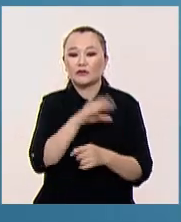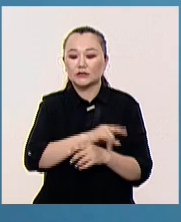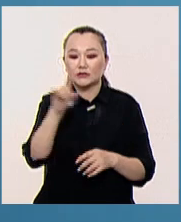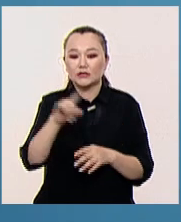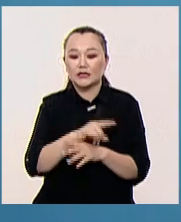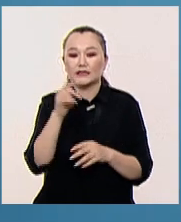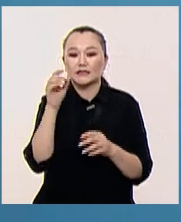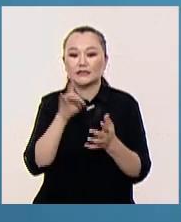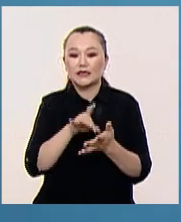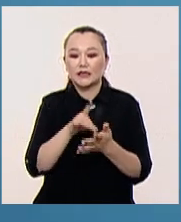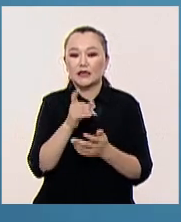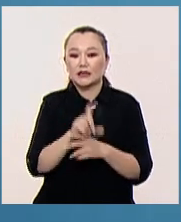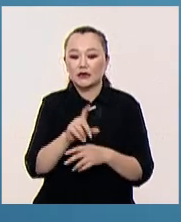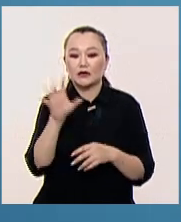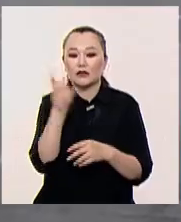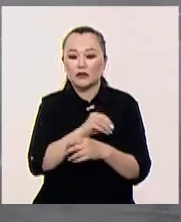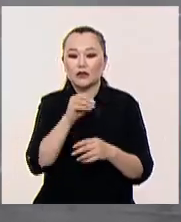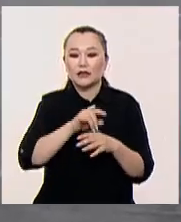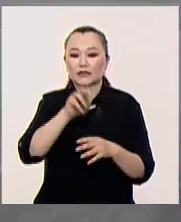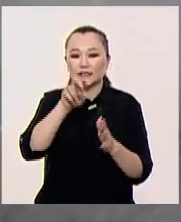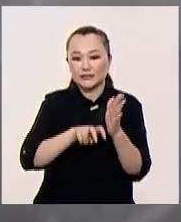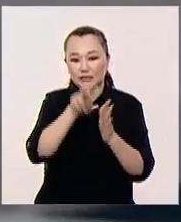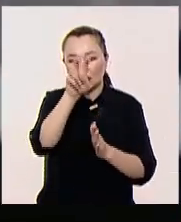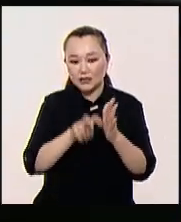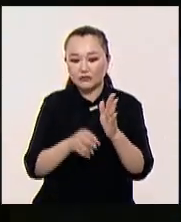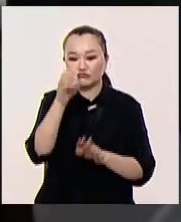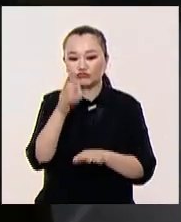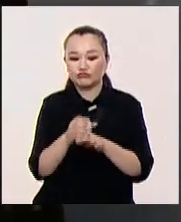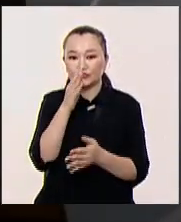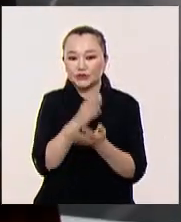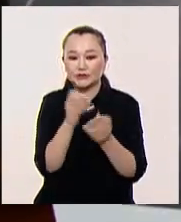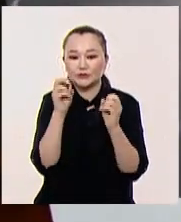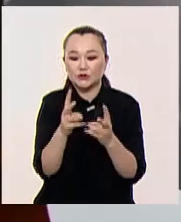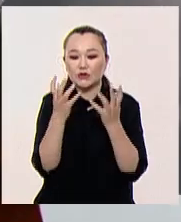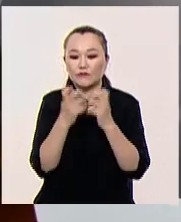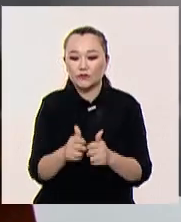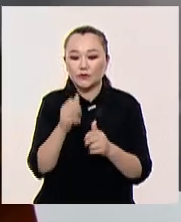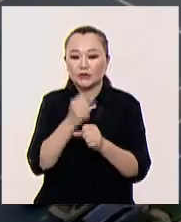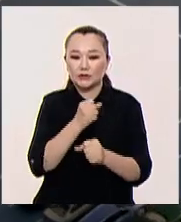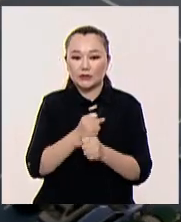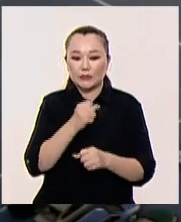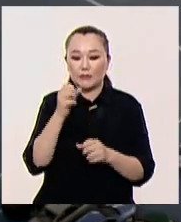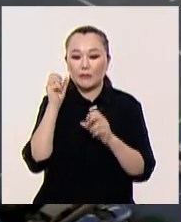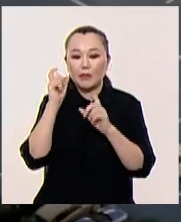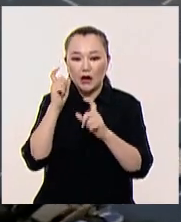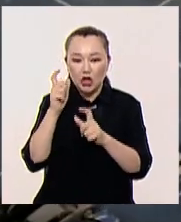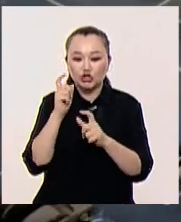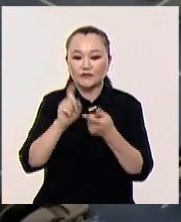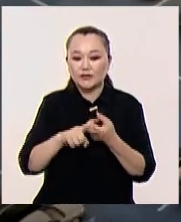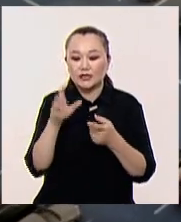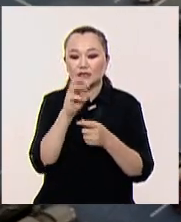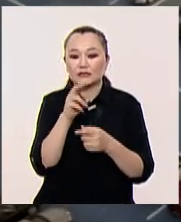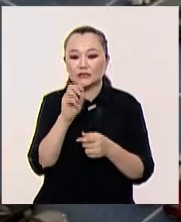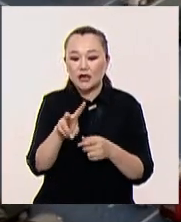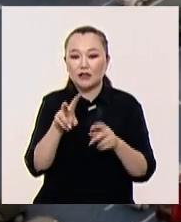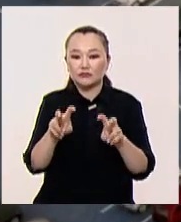закаленного стекла, телескопический трап, эскалаторы и лифты, автоматизированная система подачи и обработки багажа, зал для транзитных